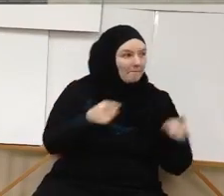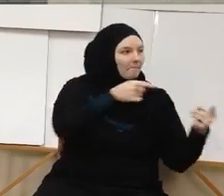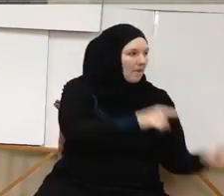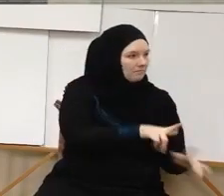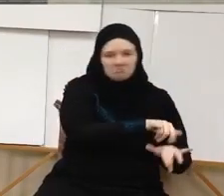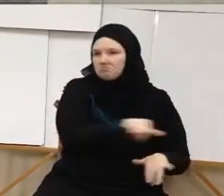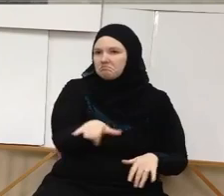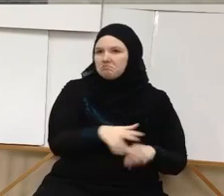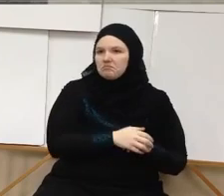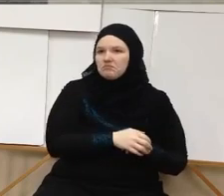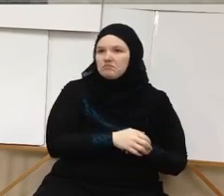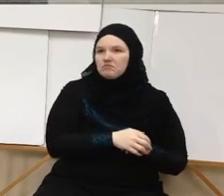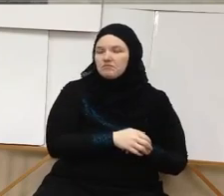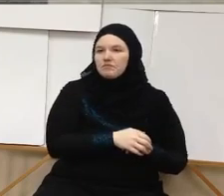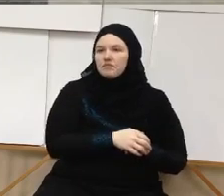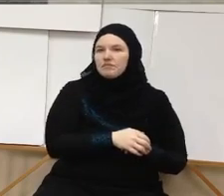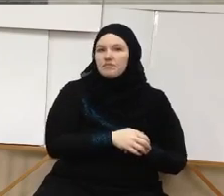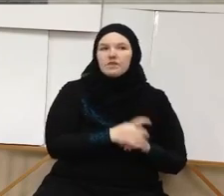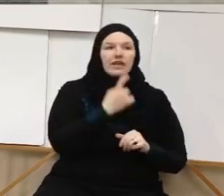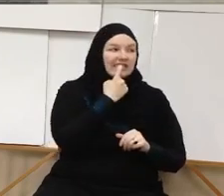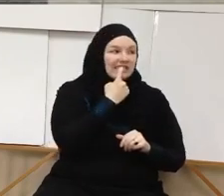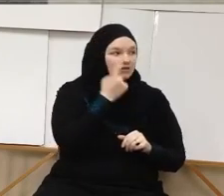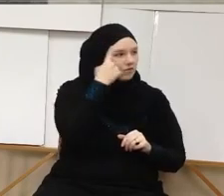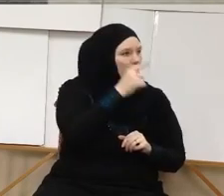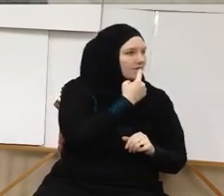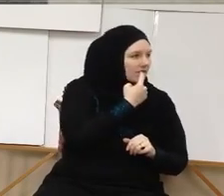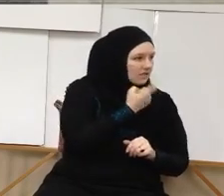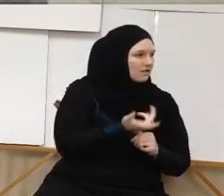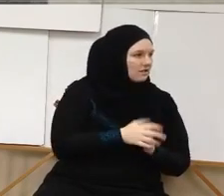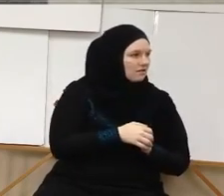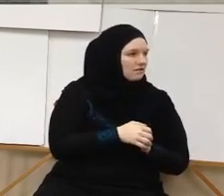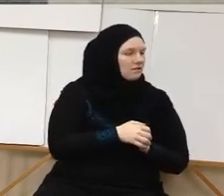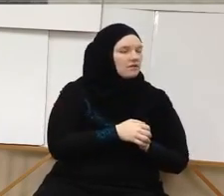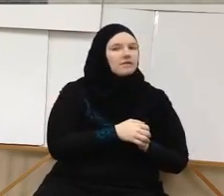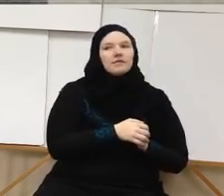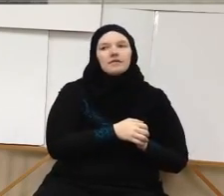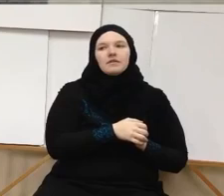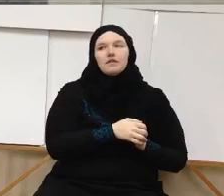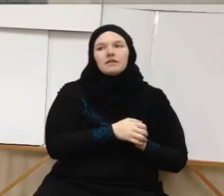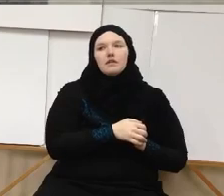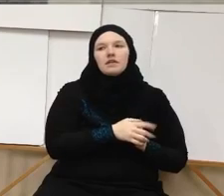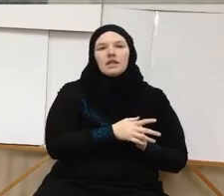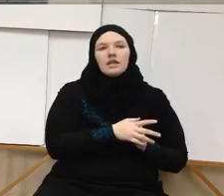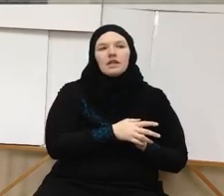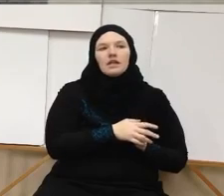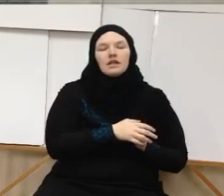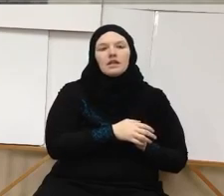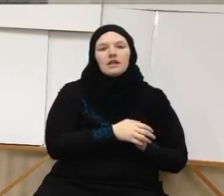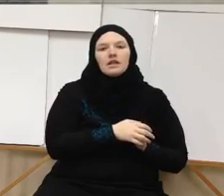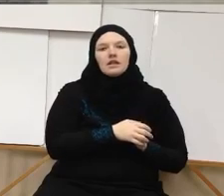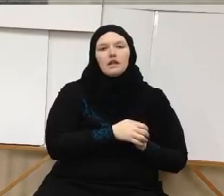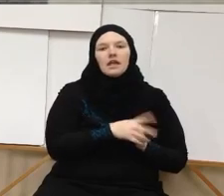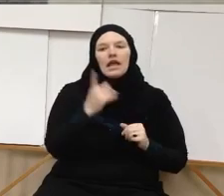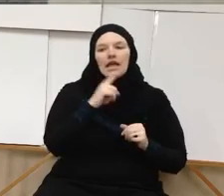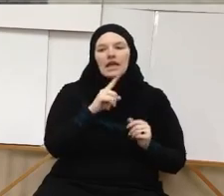وَالسِّنَّ بِالسِّنِ, and a tooth for a tooth. وَالْجُرُوحَ قِصَاصٍ, and wounds are all